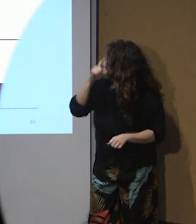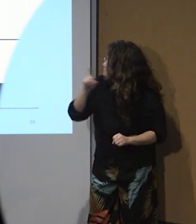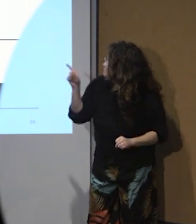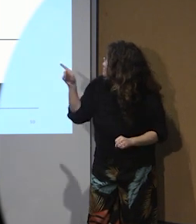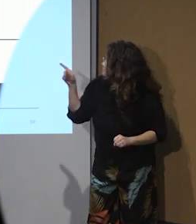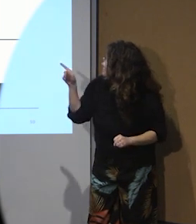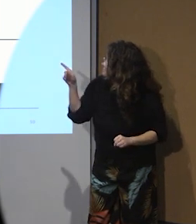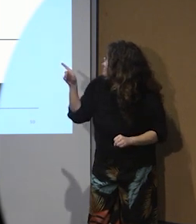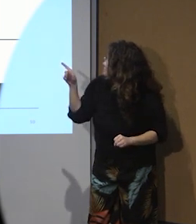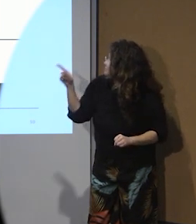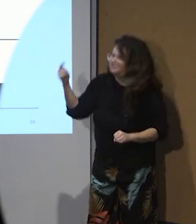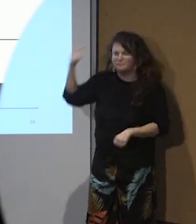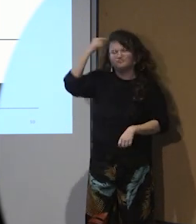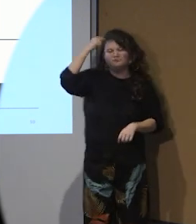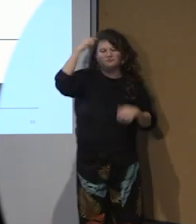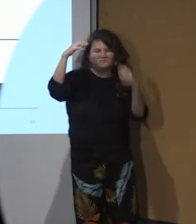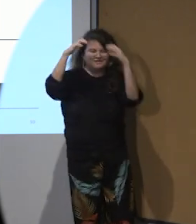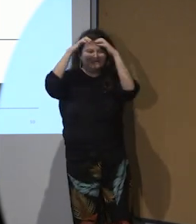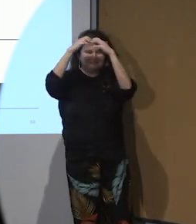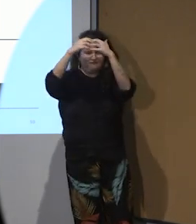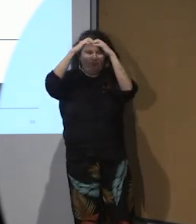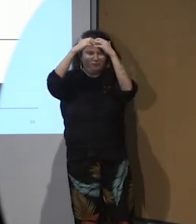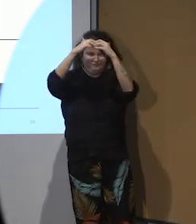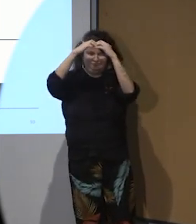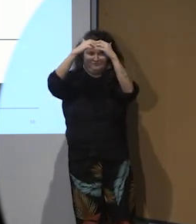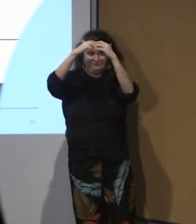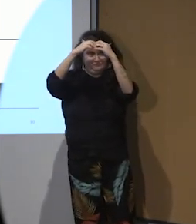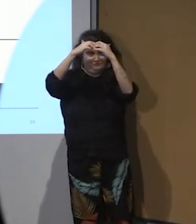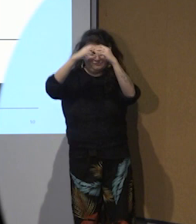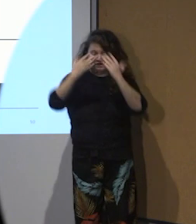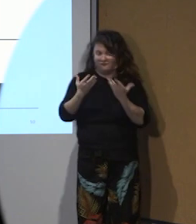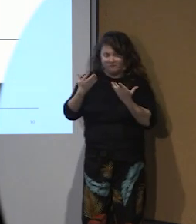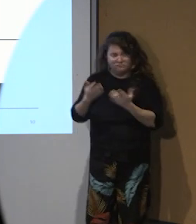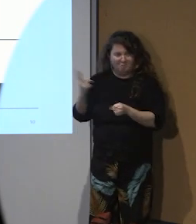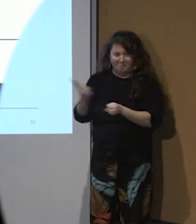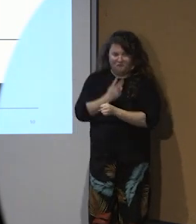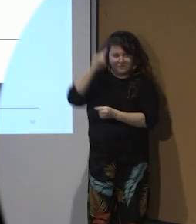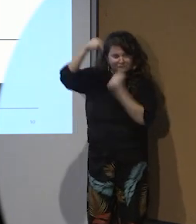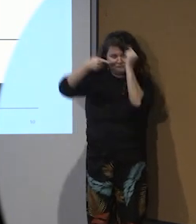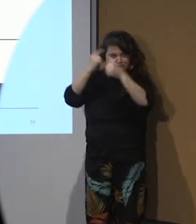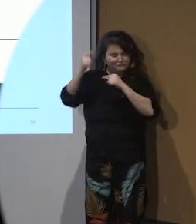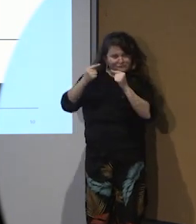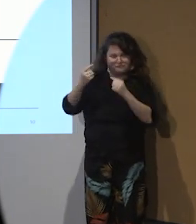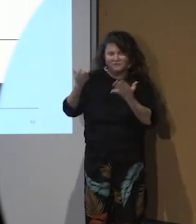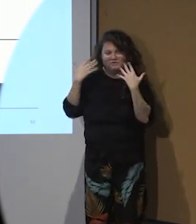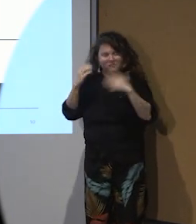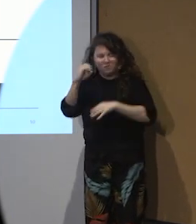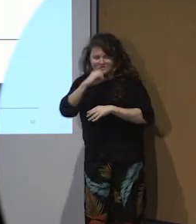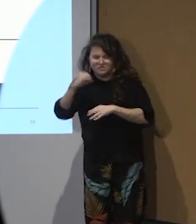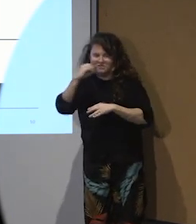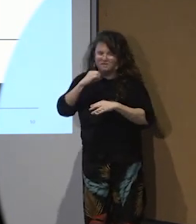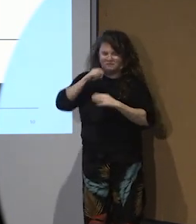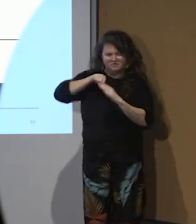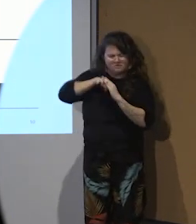Donc au niveau du cerveau, donc va entraîner une mauvaise oxygénation, la circulation sanguine, formation de varices et